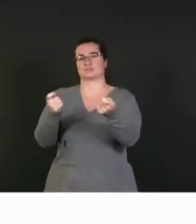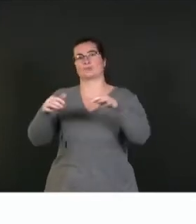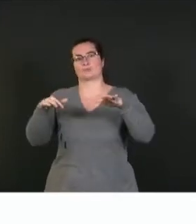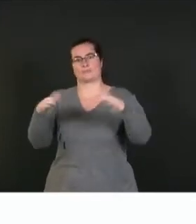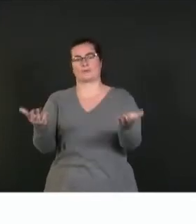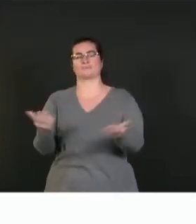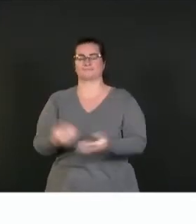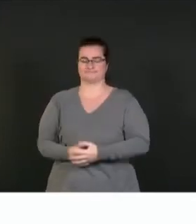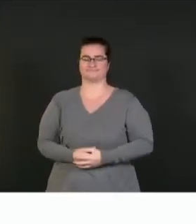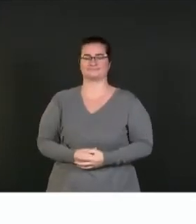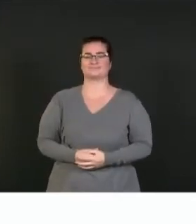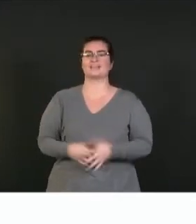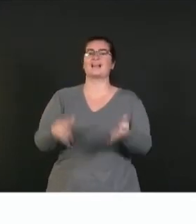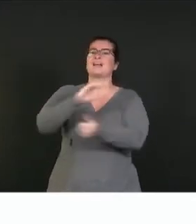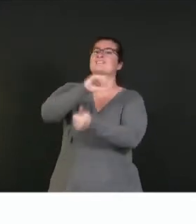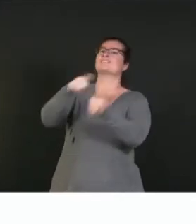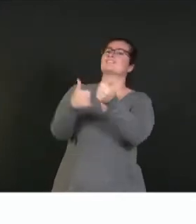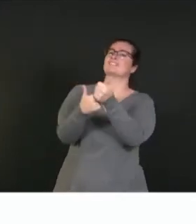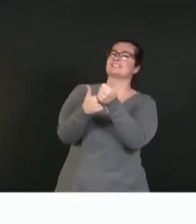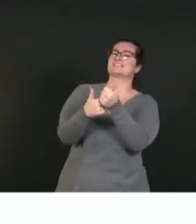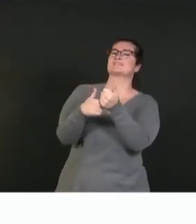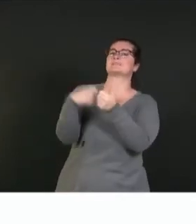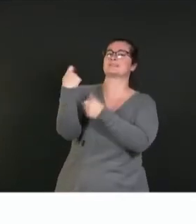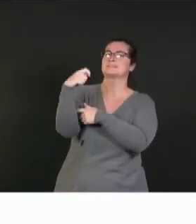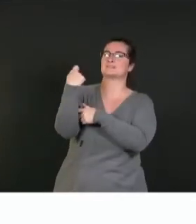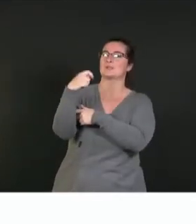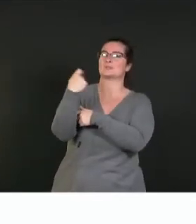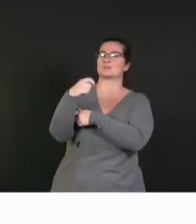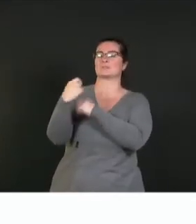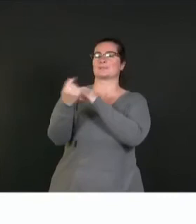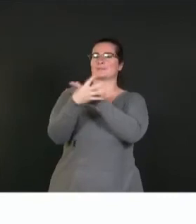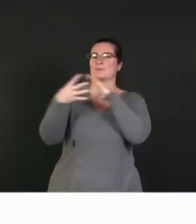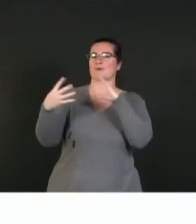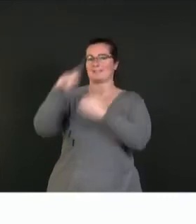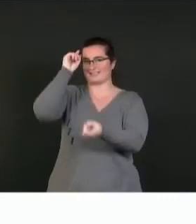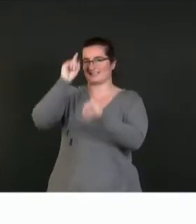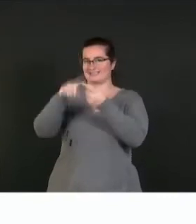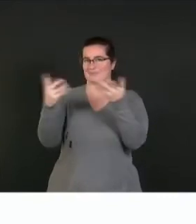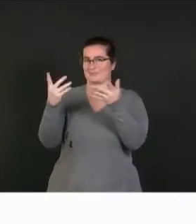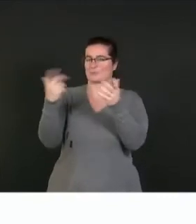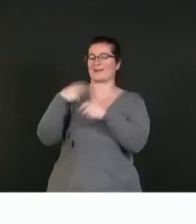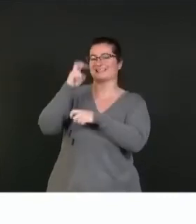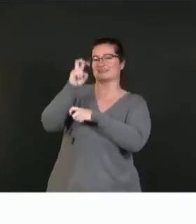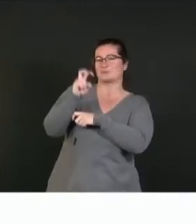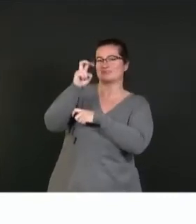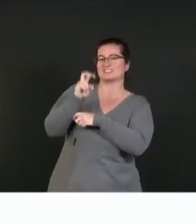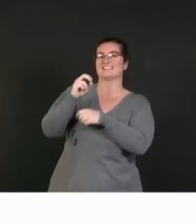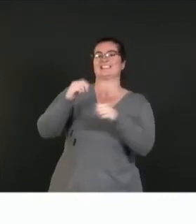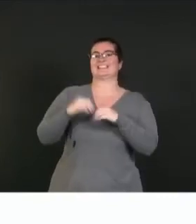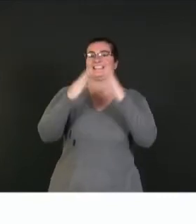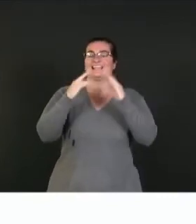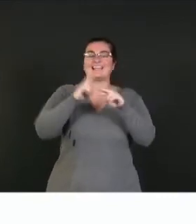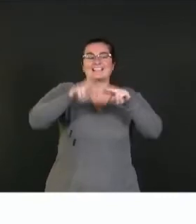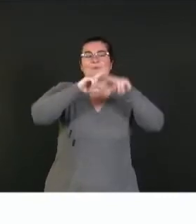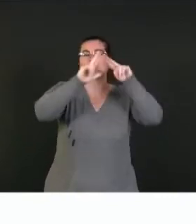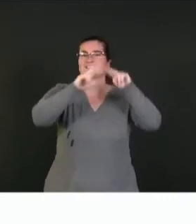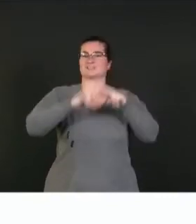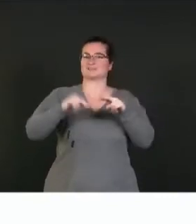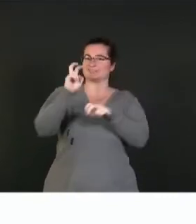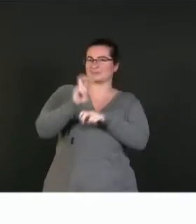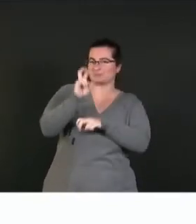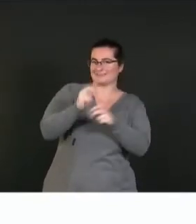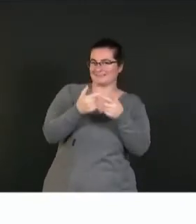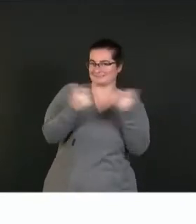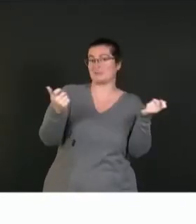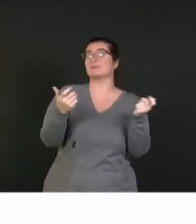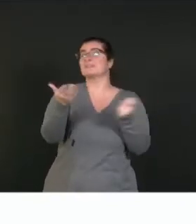Marie Attinot, donc vice-présidente de la métropole en charge des transitions et innovations écologiques, un élément de réponse sans doute sur ce sujet. Oui, je vais me